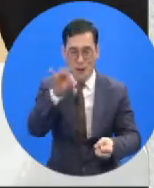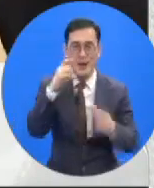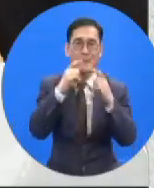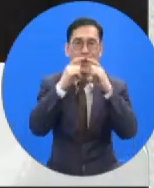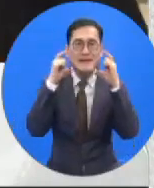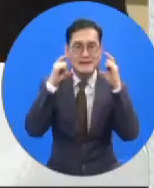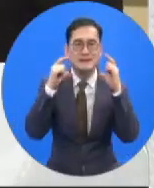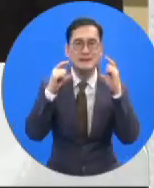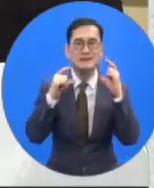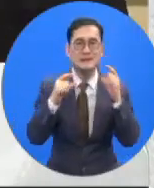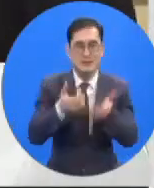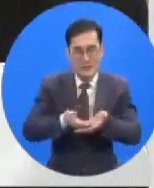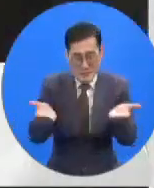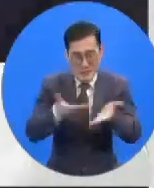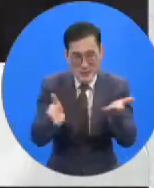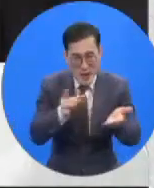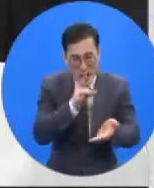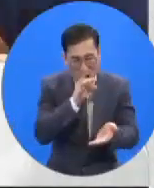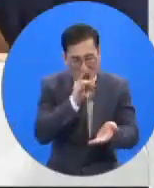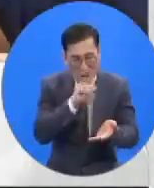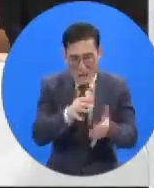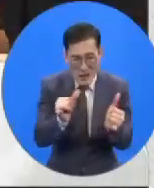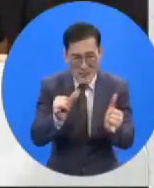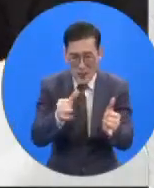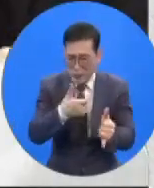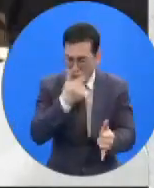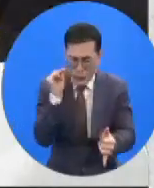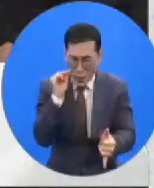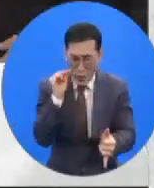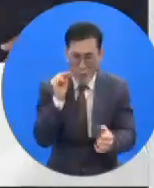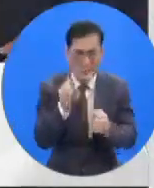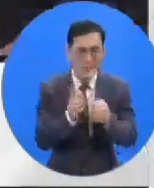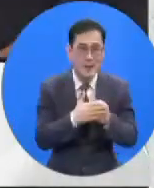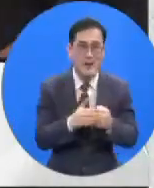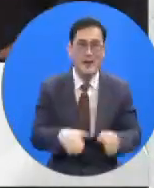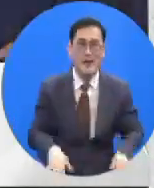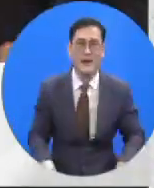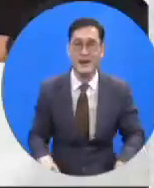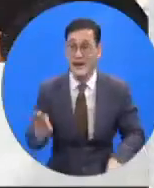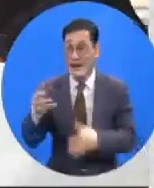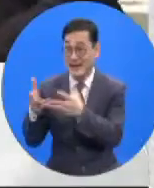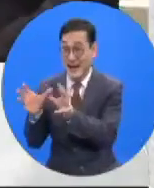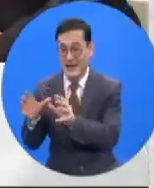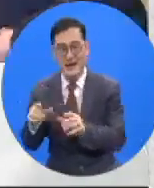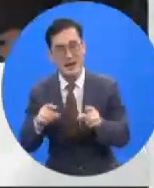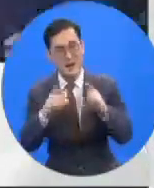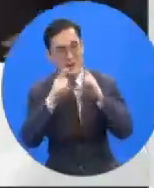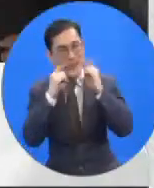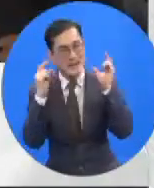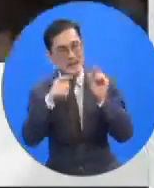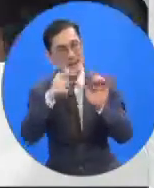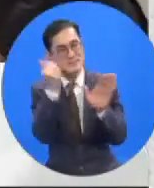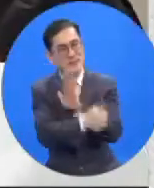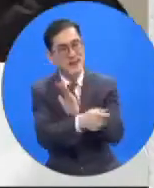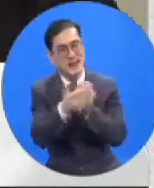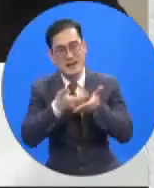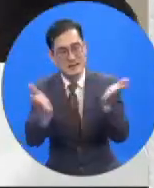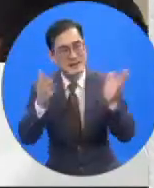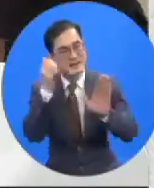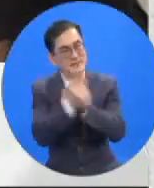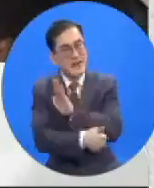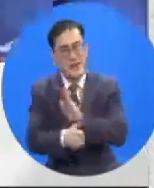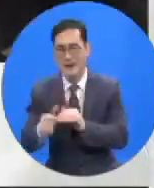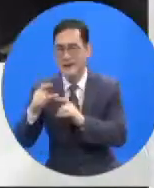때문에 마스크 대란 일어나니까 야당은 마스크 대라는 실패했다는 걸 보여주기 위해서 마스크를 쓰고 인테그라 하고